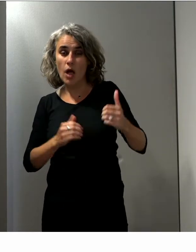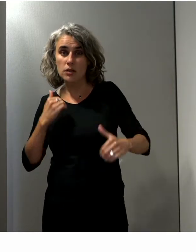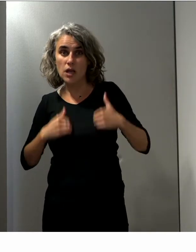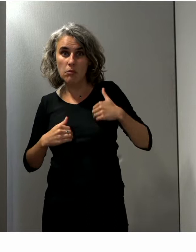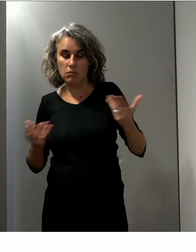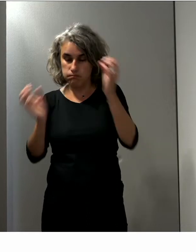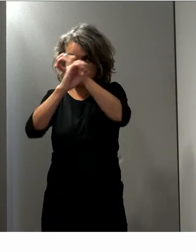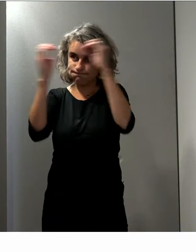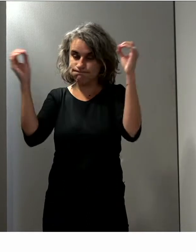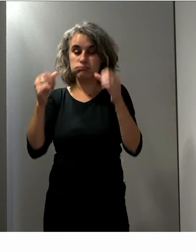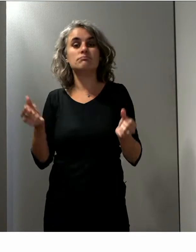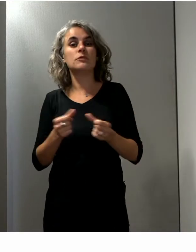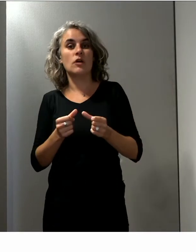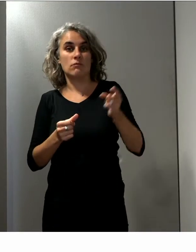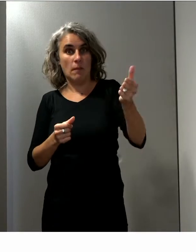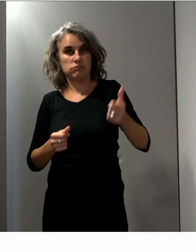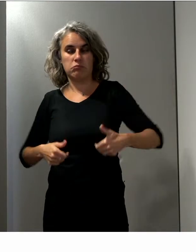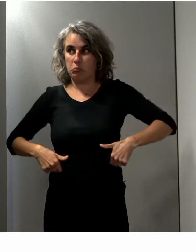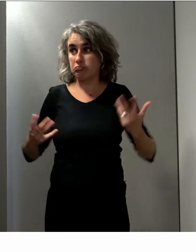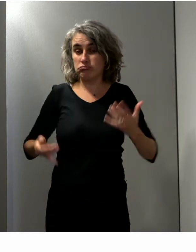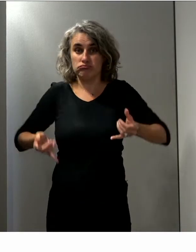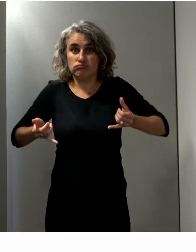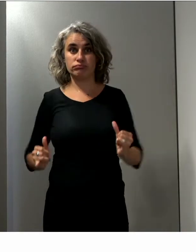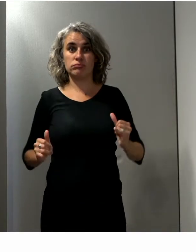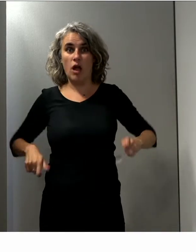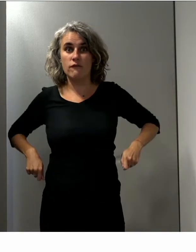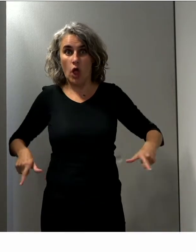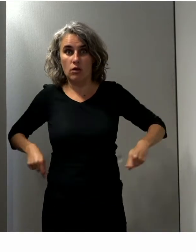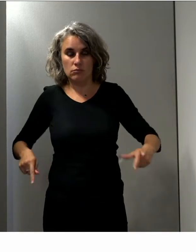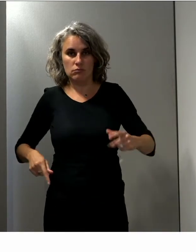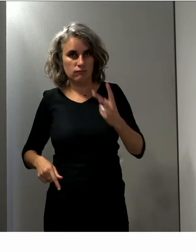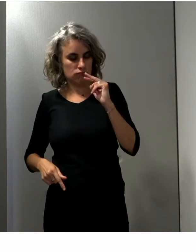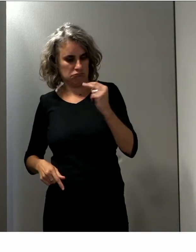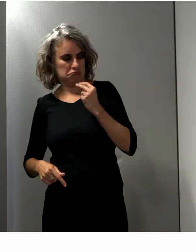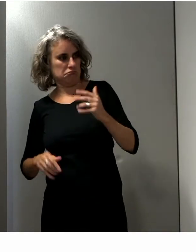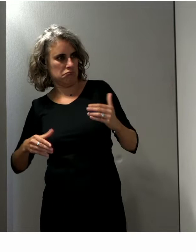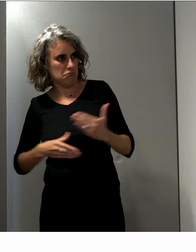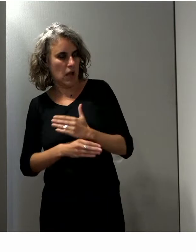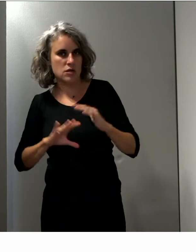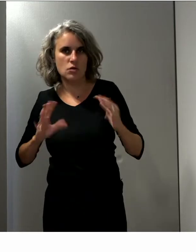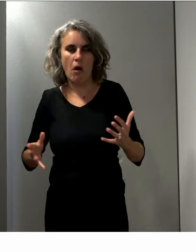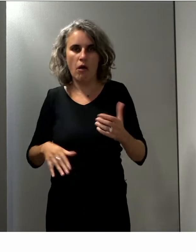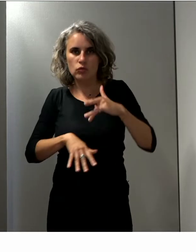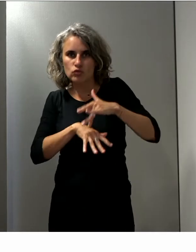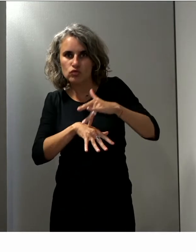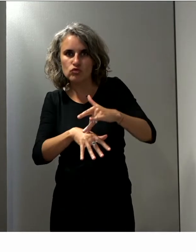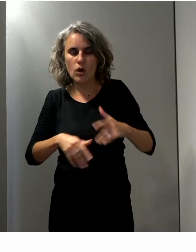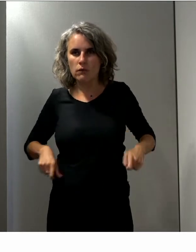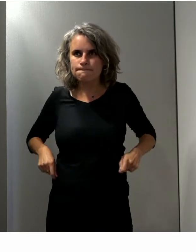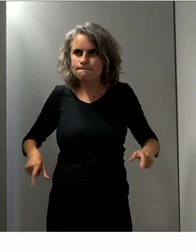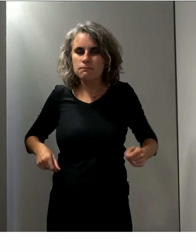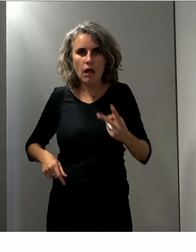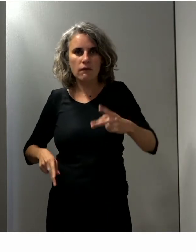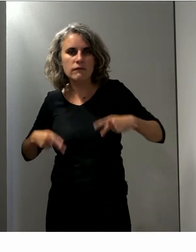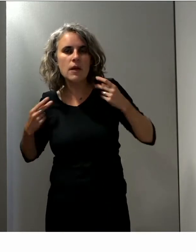handicap et qu'ils étaient valides, c'était de se mettre en fauteuil, en immersion, pour comprendre quels sont les défis quand on est en fauteuil au